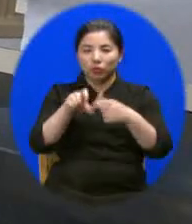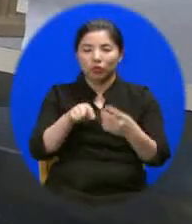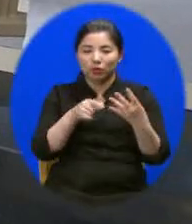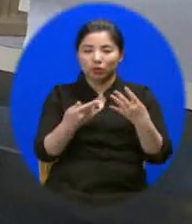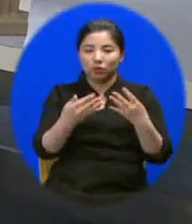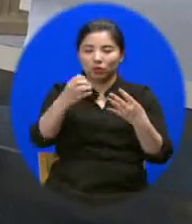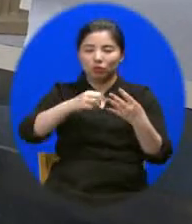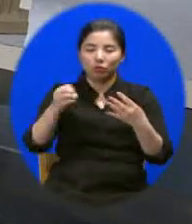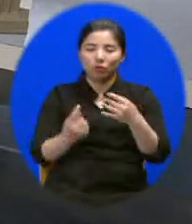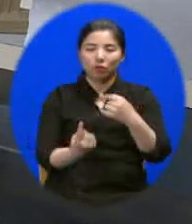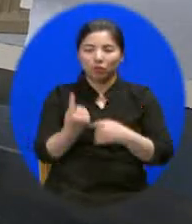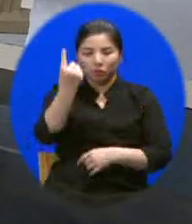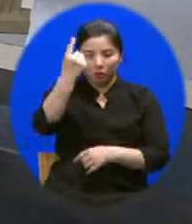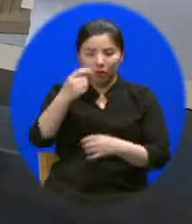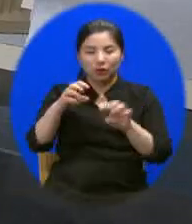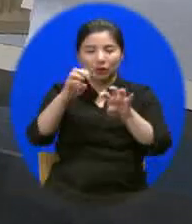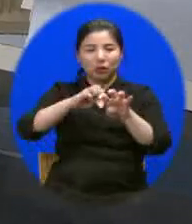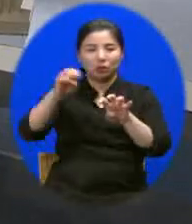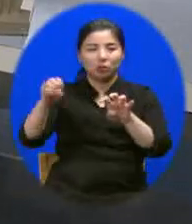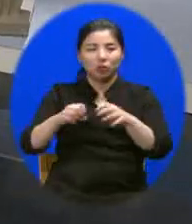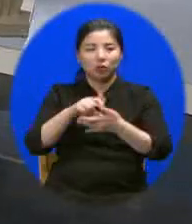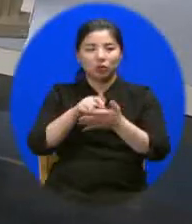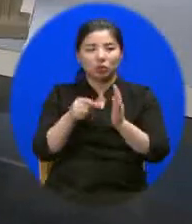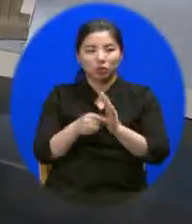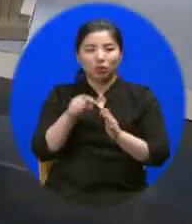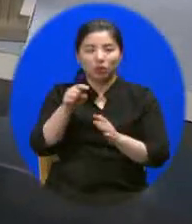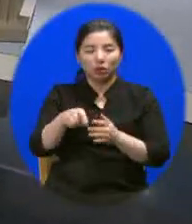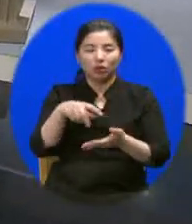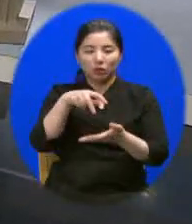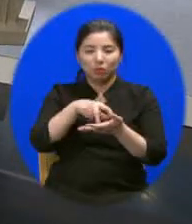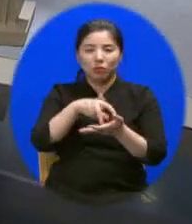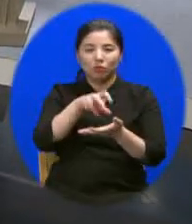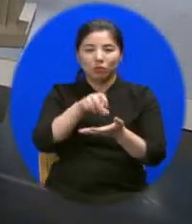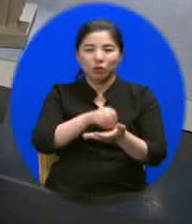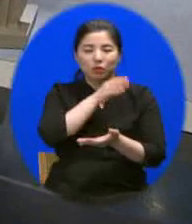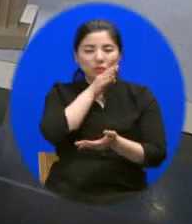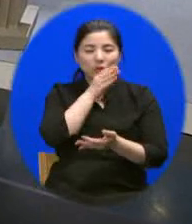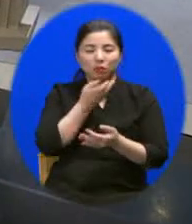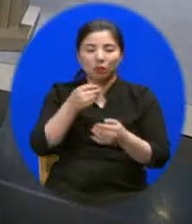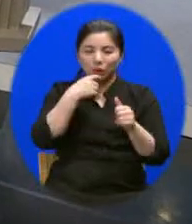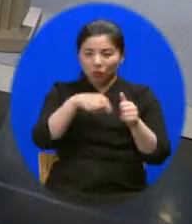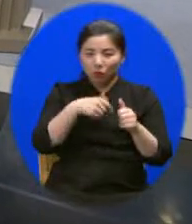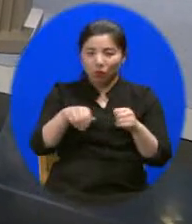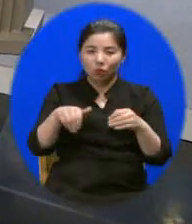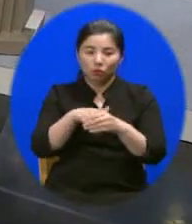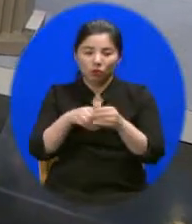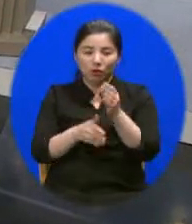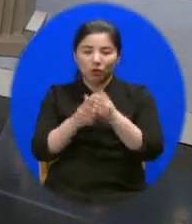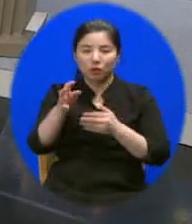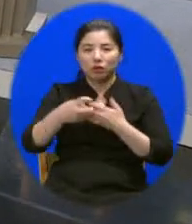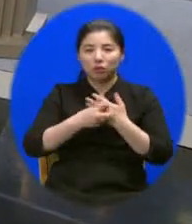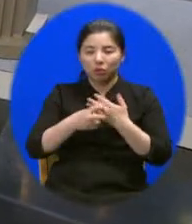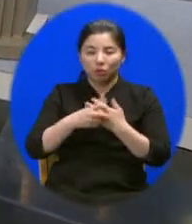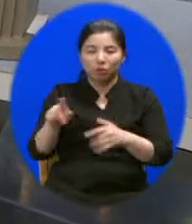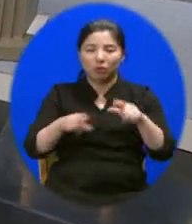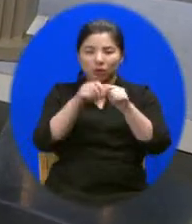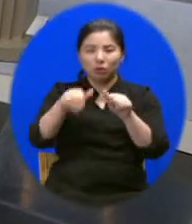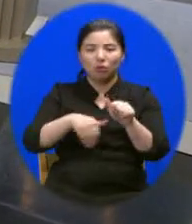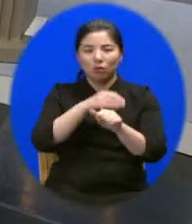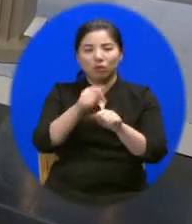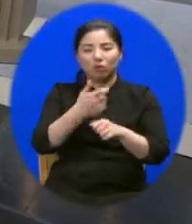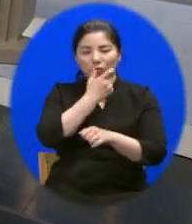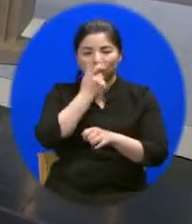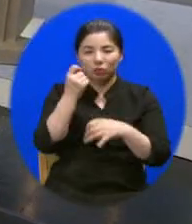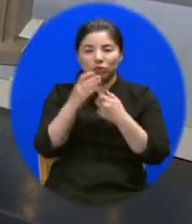현저히 높은 40% 에 가깝습니다 이는 입지 문제이기도 하지만 교육이나 문화 시설 병원 등 정주 여건이 부족한